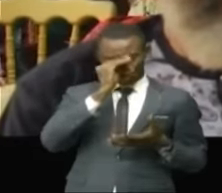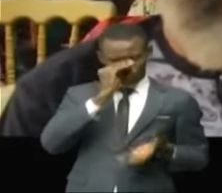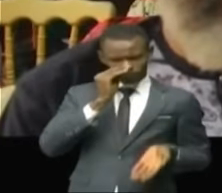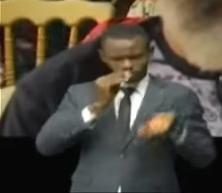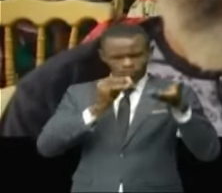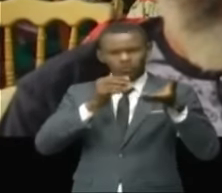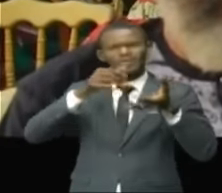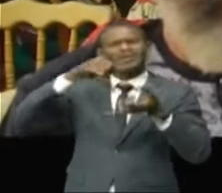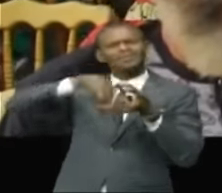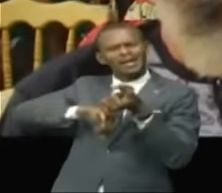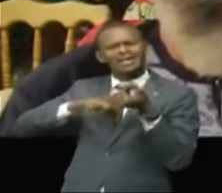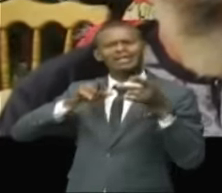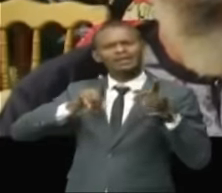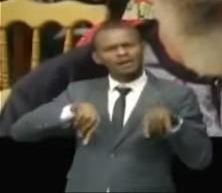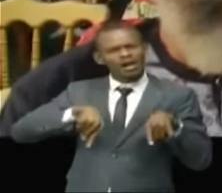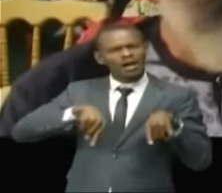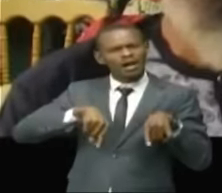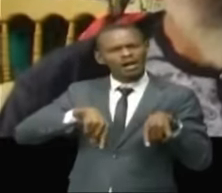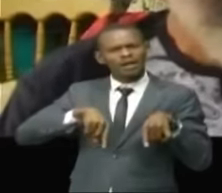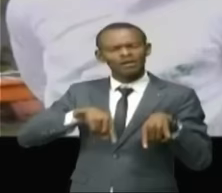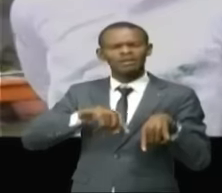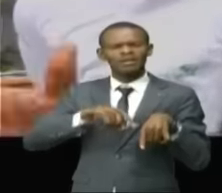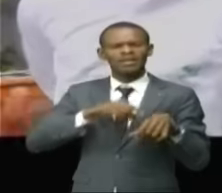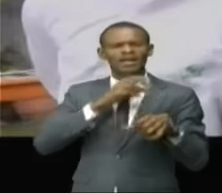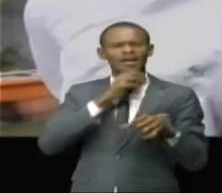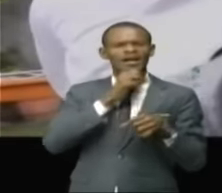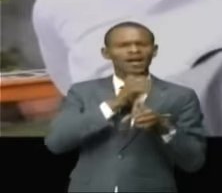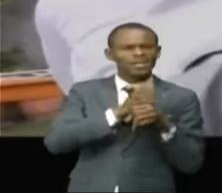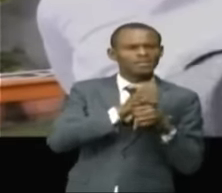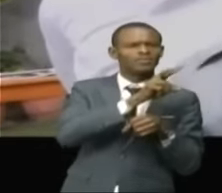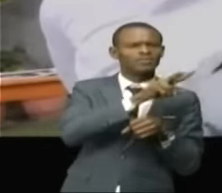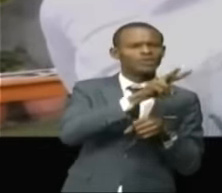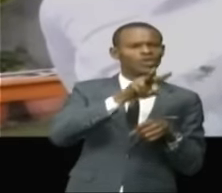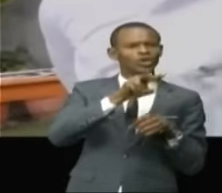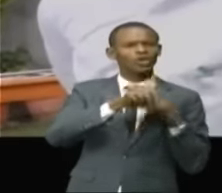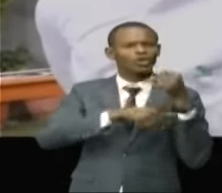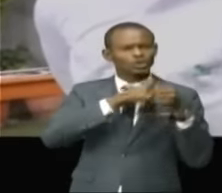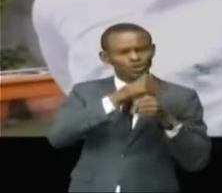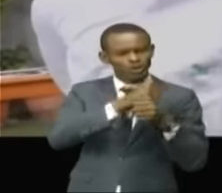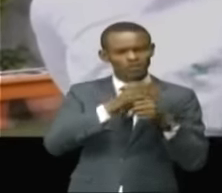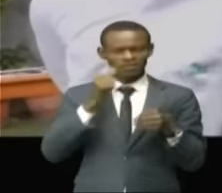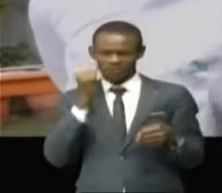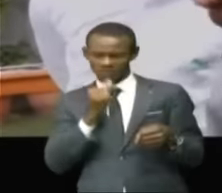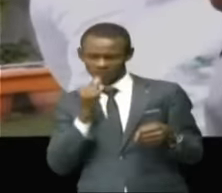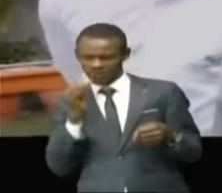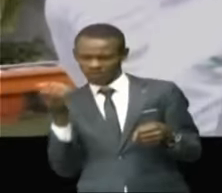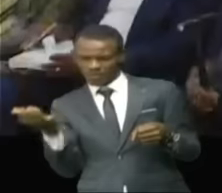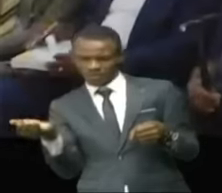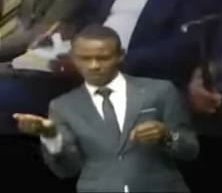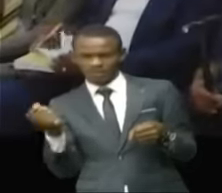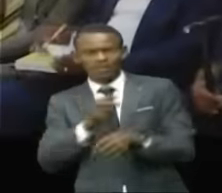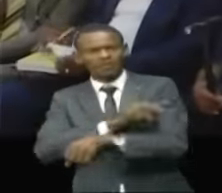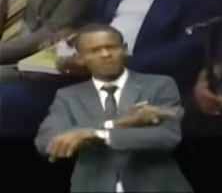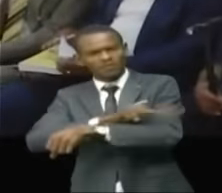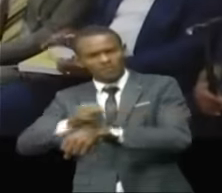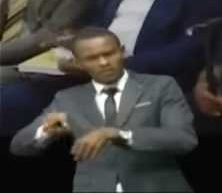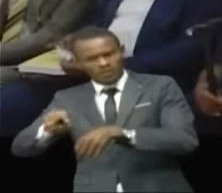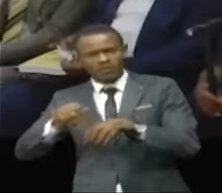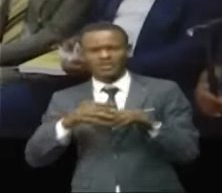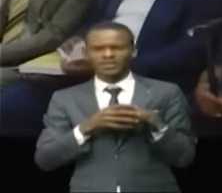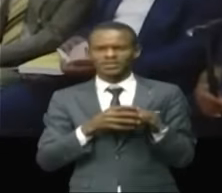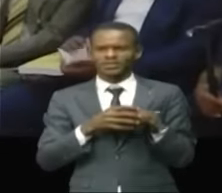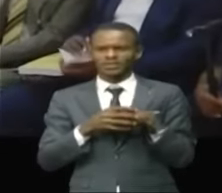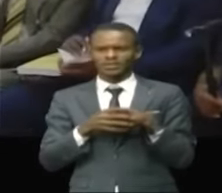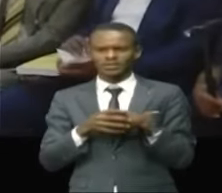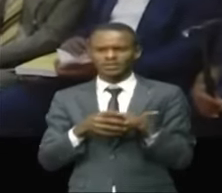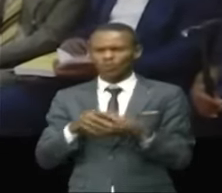homme qui a déjà 22 ans, il doit se marier. Les jeunes filles doivent aller au mariage vierge. Quand on met un fils